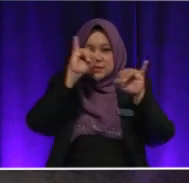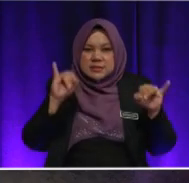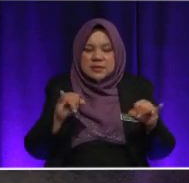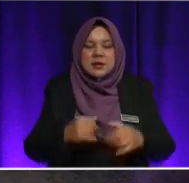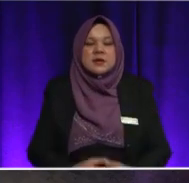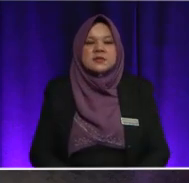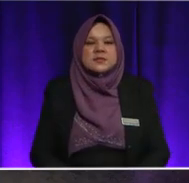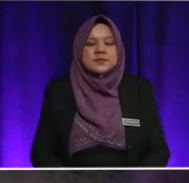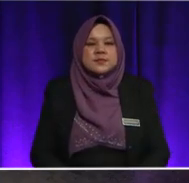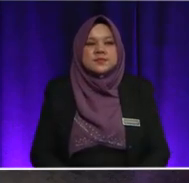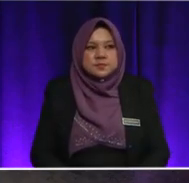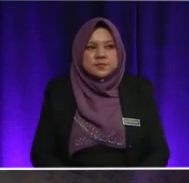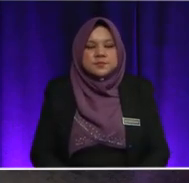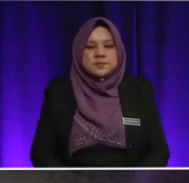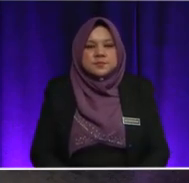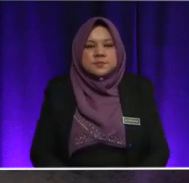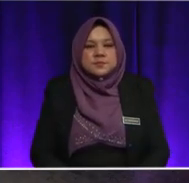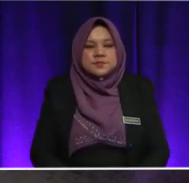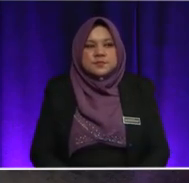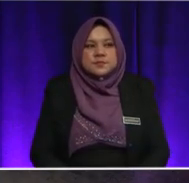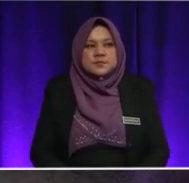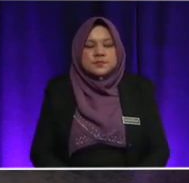itu percuma Oke